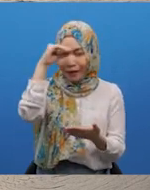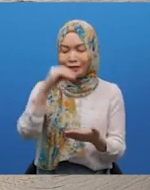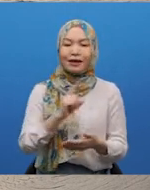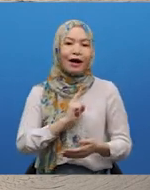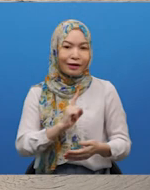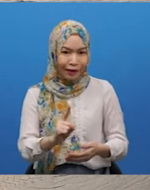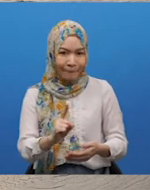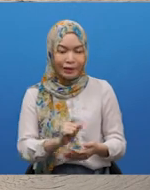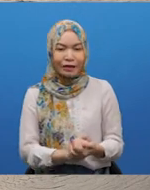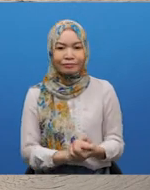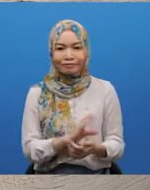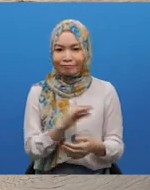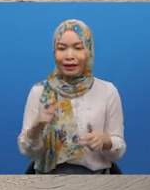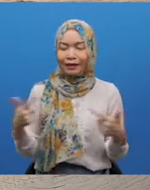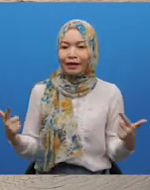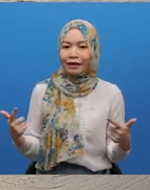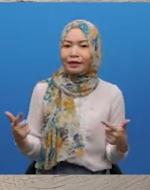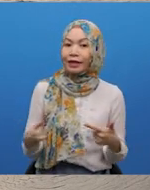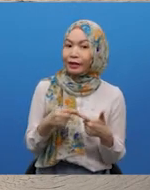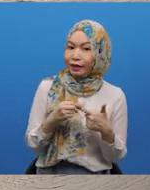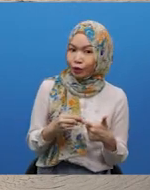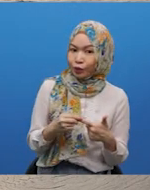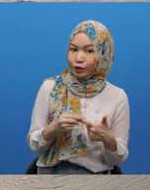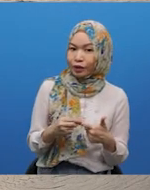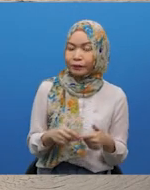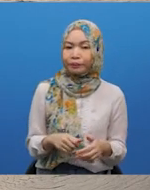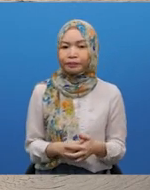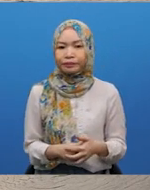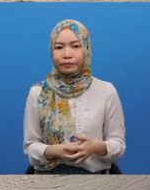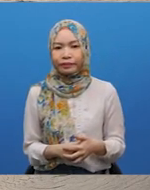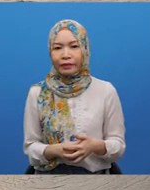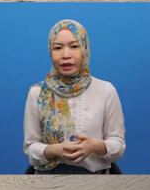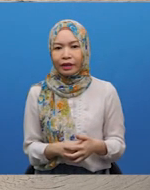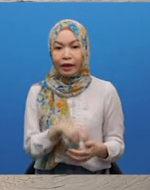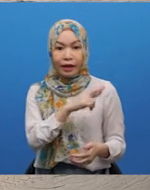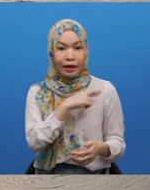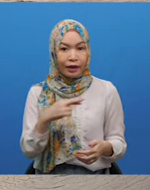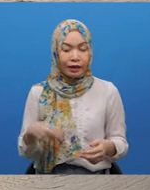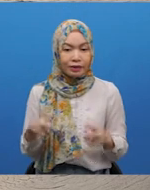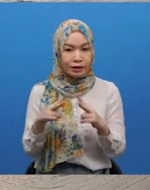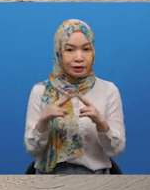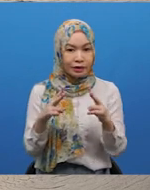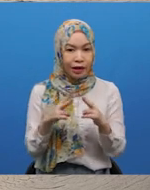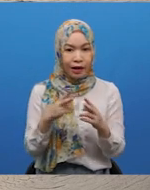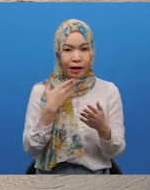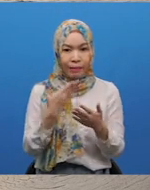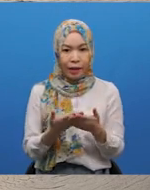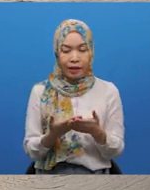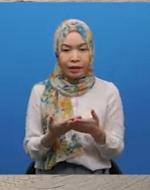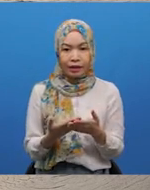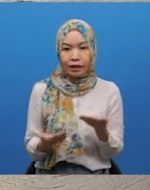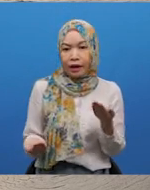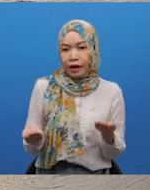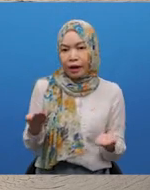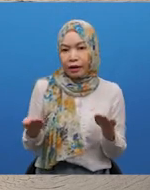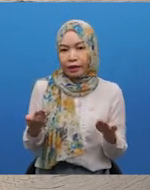yang kedua pula ialah nilai keadilan. Raja Negeri Kembayat memerintah negaranya dengan